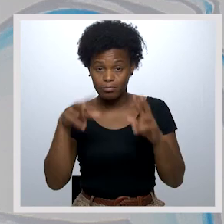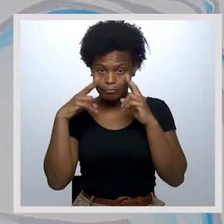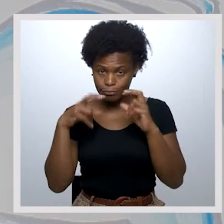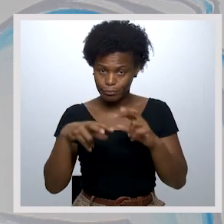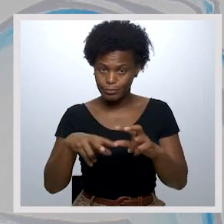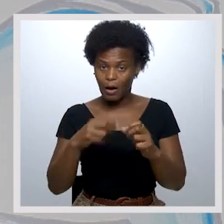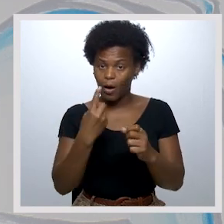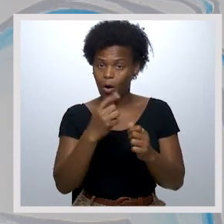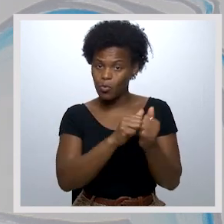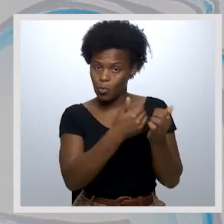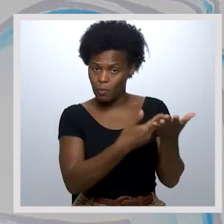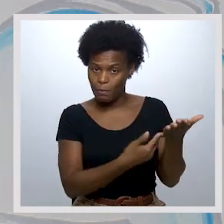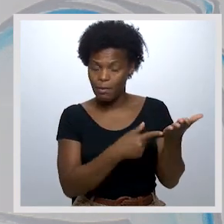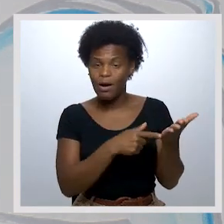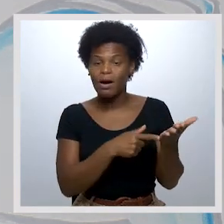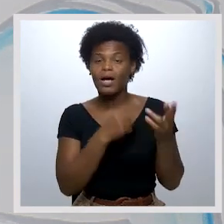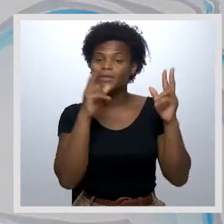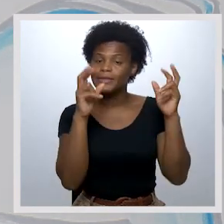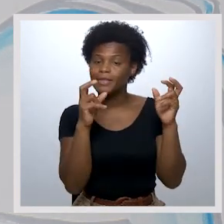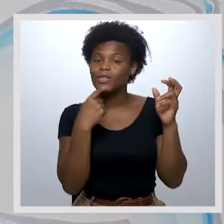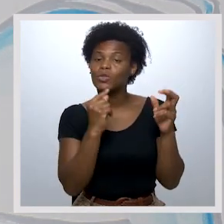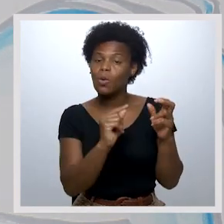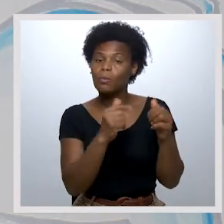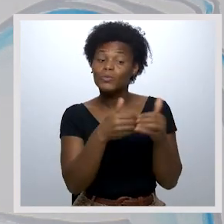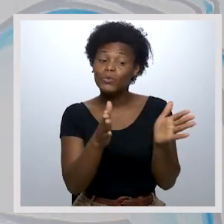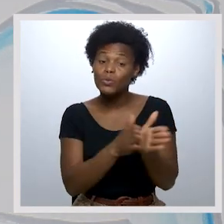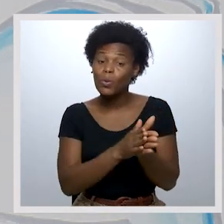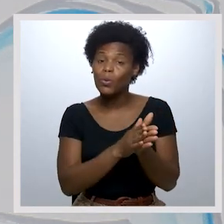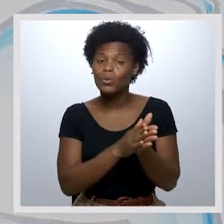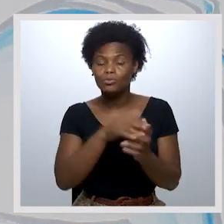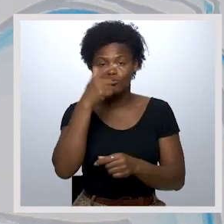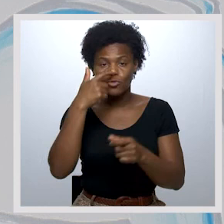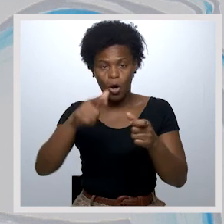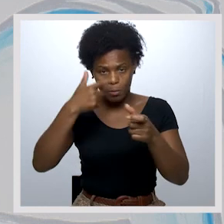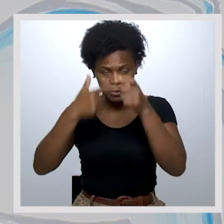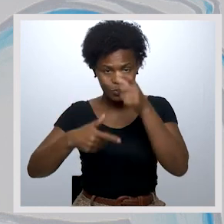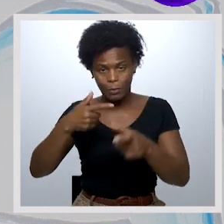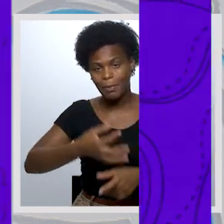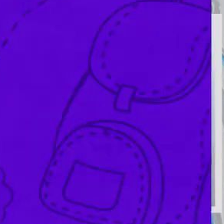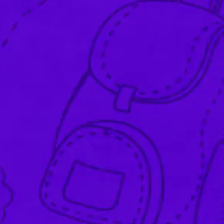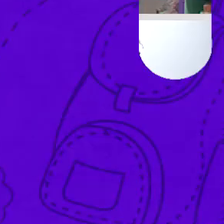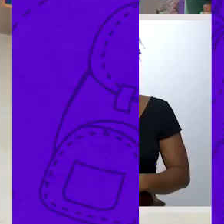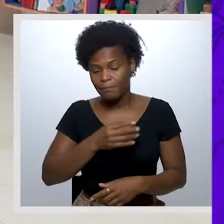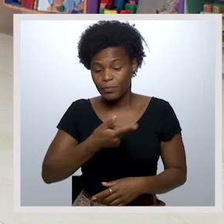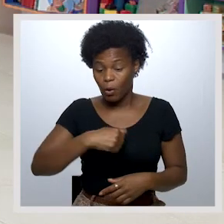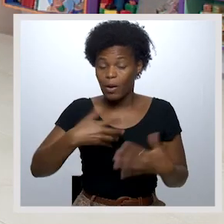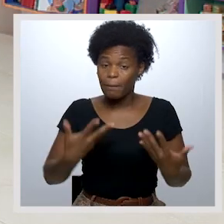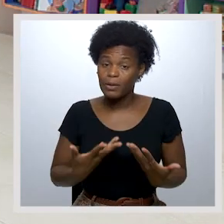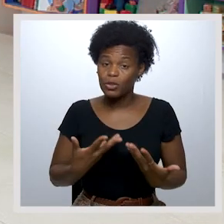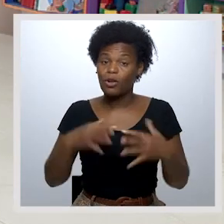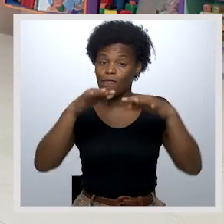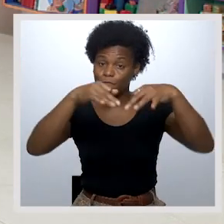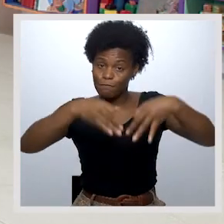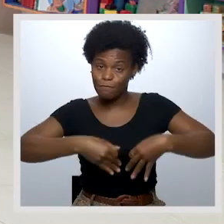a exploité un document qui s'intitule « Tout le monde en parle ». On arrive à